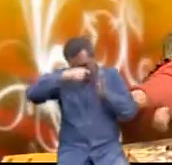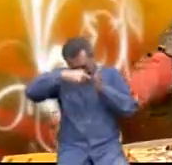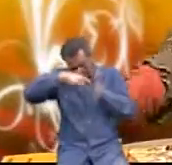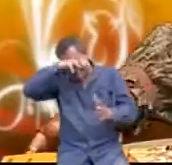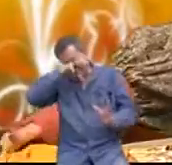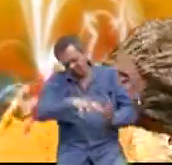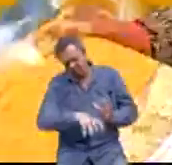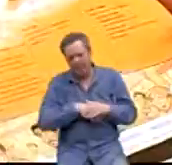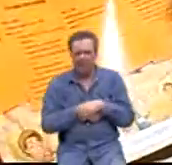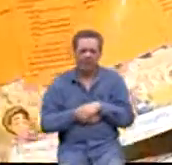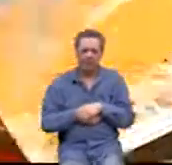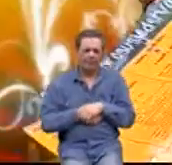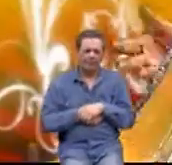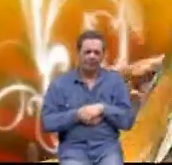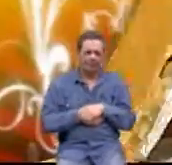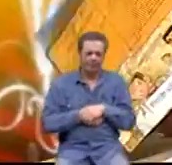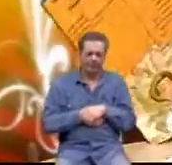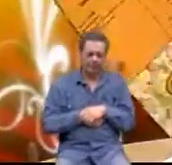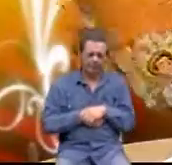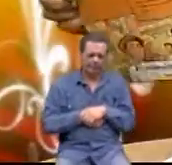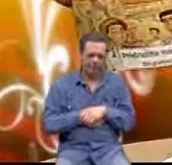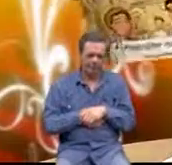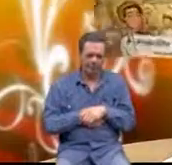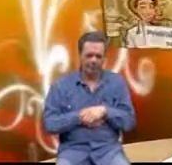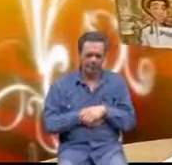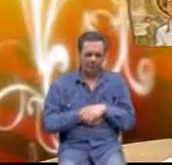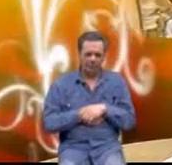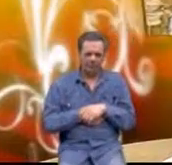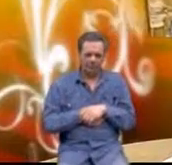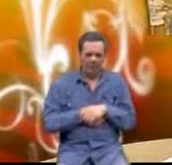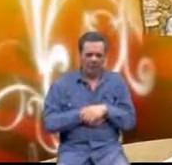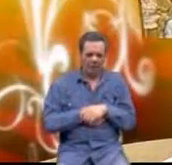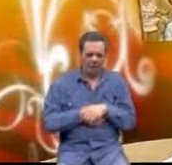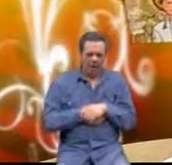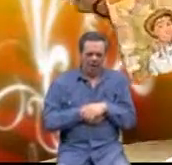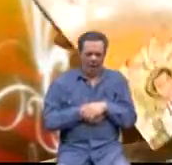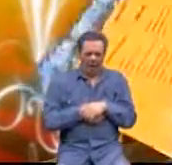mi pričamo može, da mu ne bi ovako držali. Ne znam ni sama, jel kad se ovako drži,